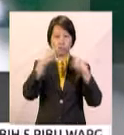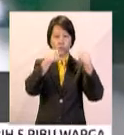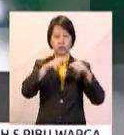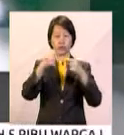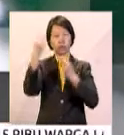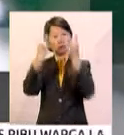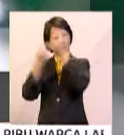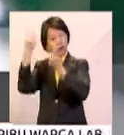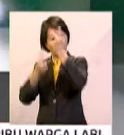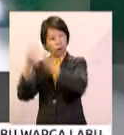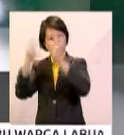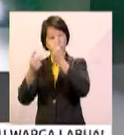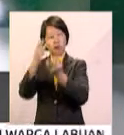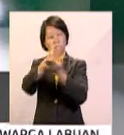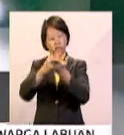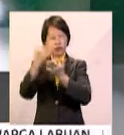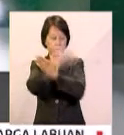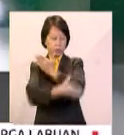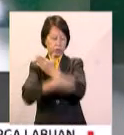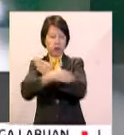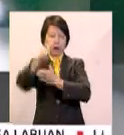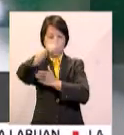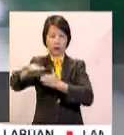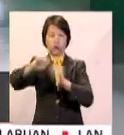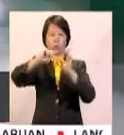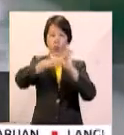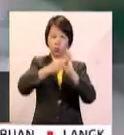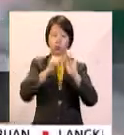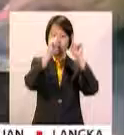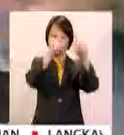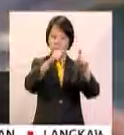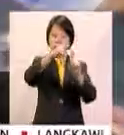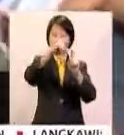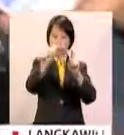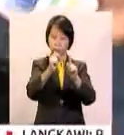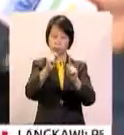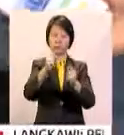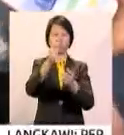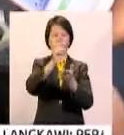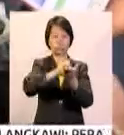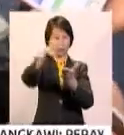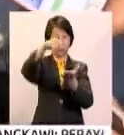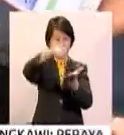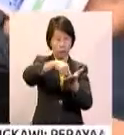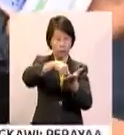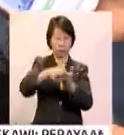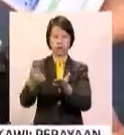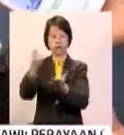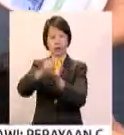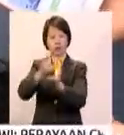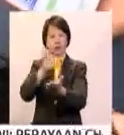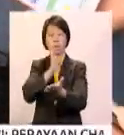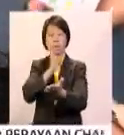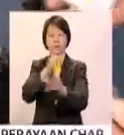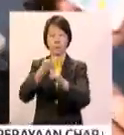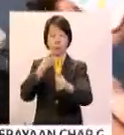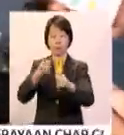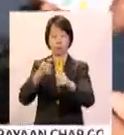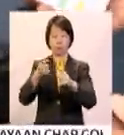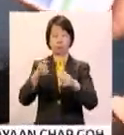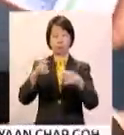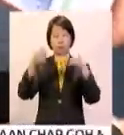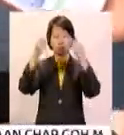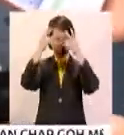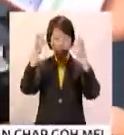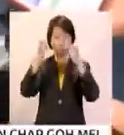dalam rangka lawatan ke beberapa negara Asia bermula dengan lawatan ke Pakistan minggu ini. Menurut laporan itu dari Islamabad,